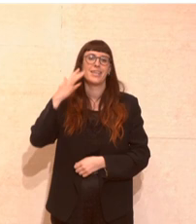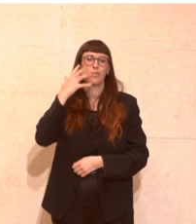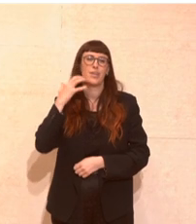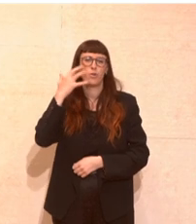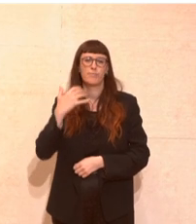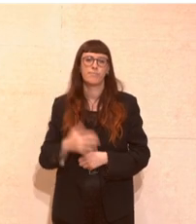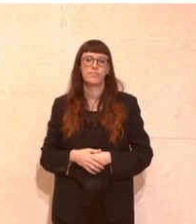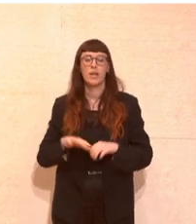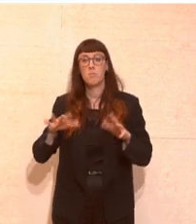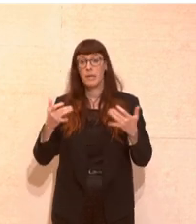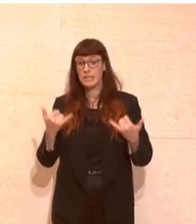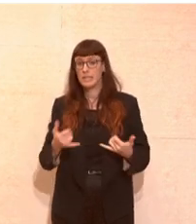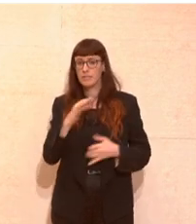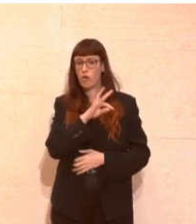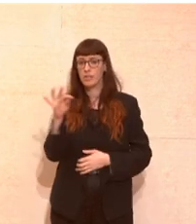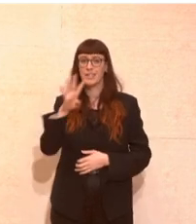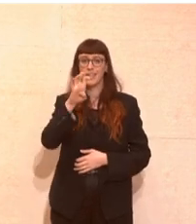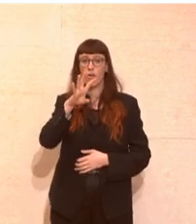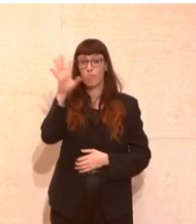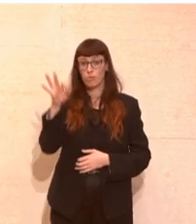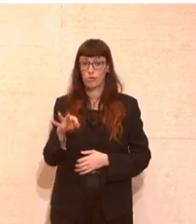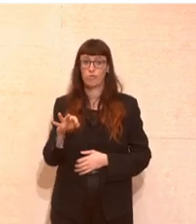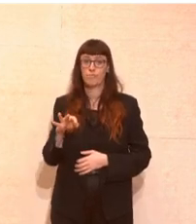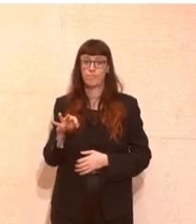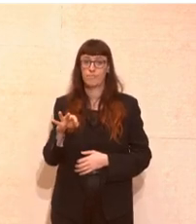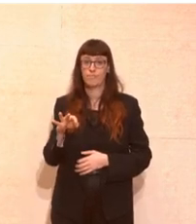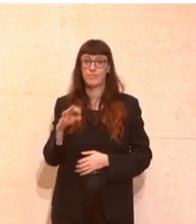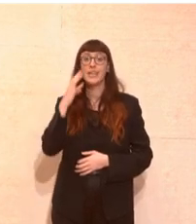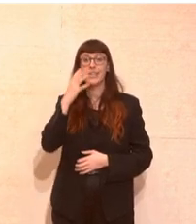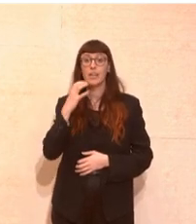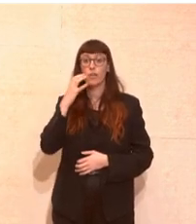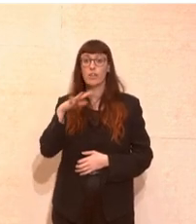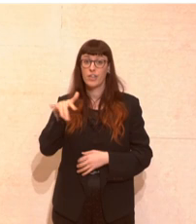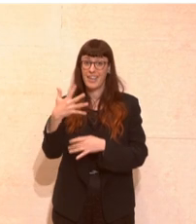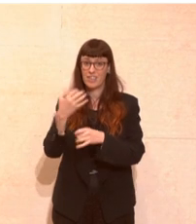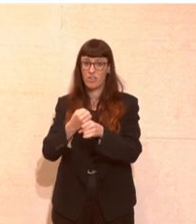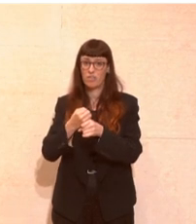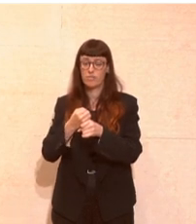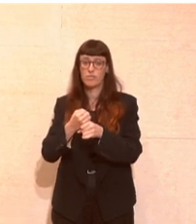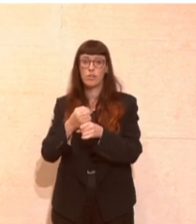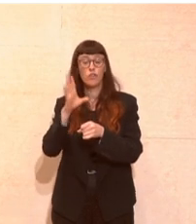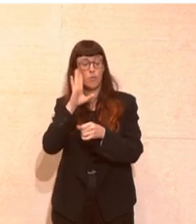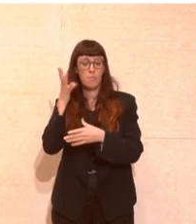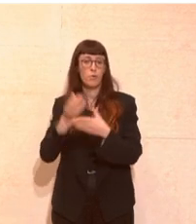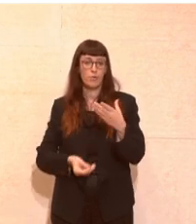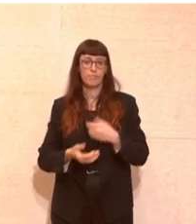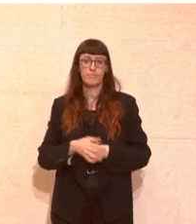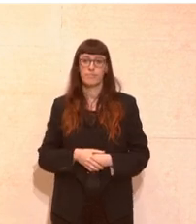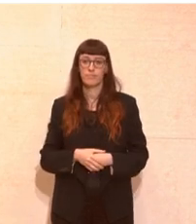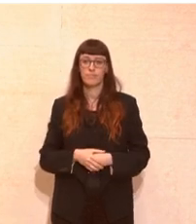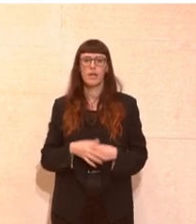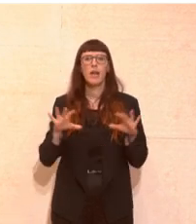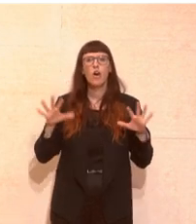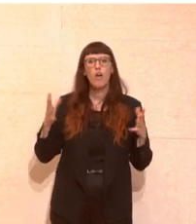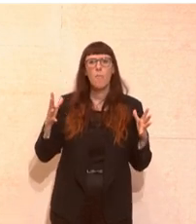que 40% des adolescents âgés de 15 ans sont en privation de sommeil. Alors comment est-ce que vous pouvez avoir une idée, est-ce qu'un adolescent est en